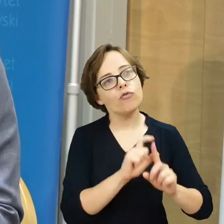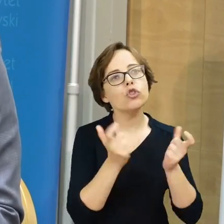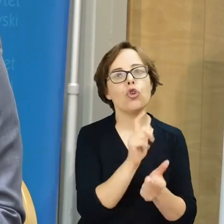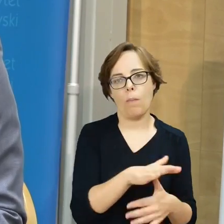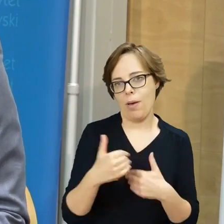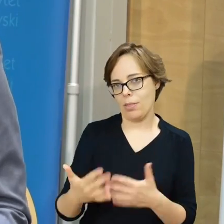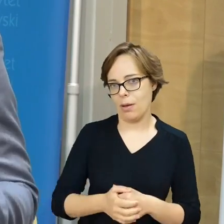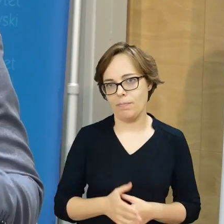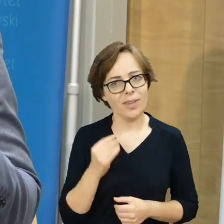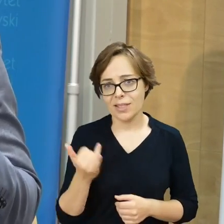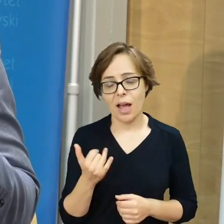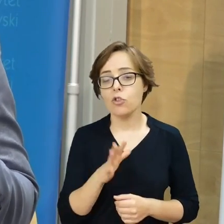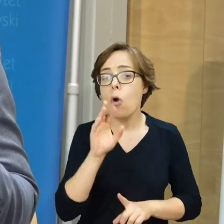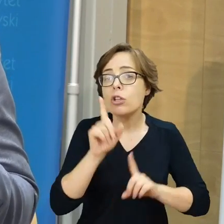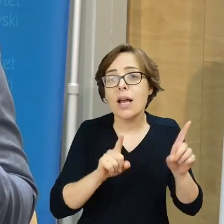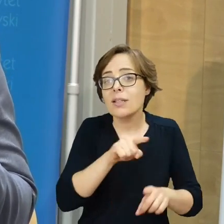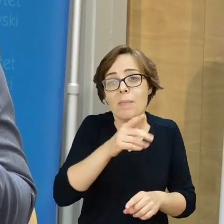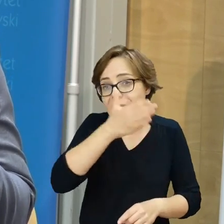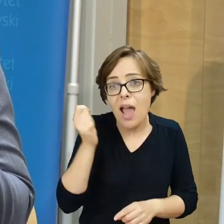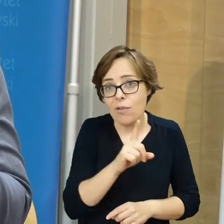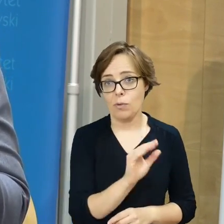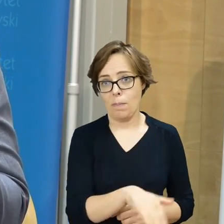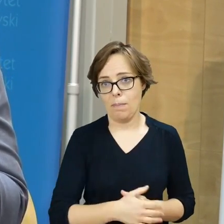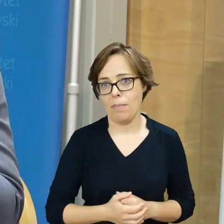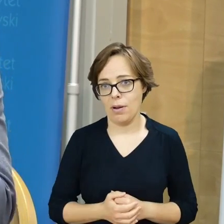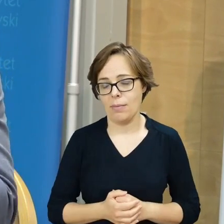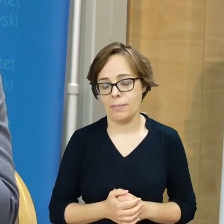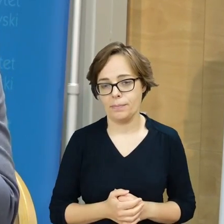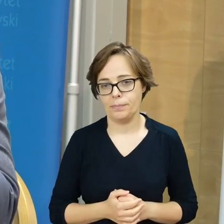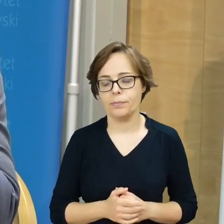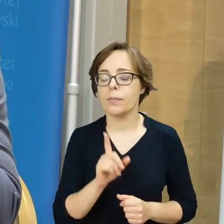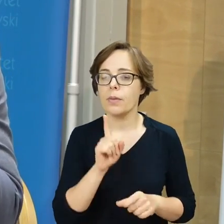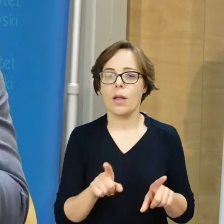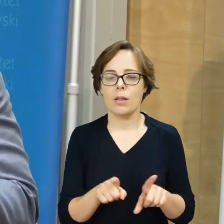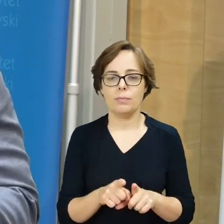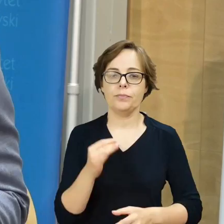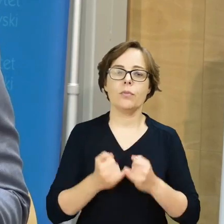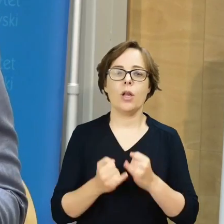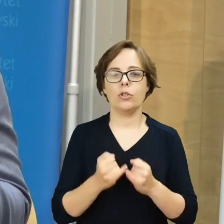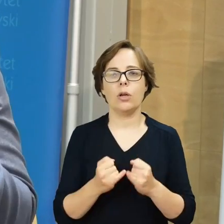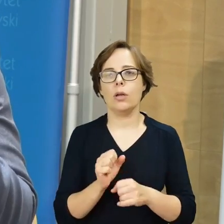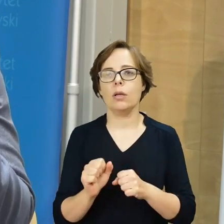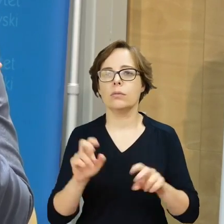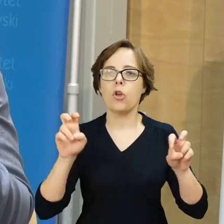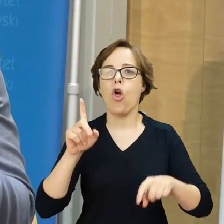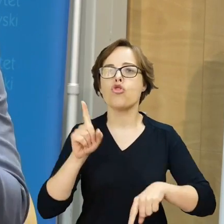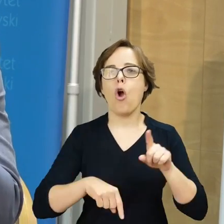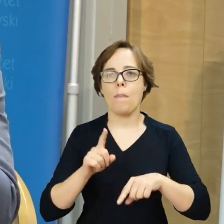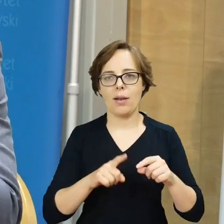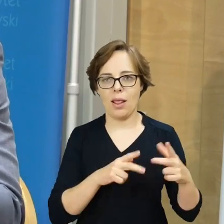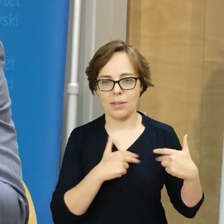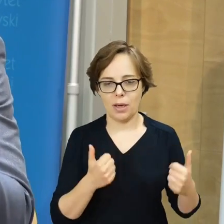prostu on sobie nawet nie uświadamia. A to jest element też podmiotowy, bo tu o ile my mamy normalną tak zwaną w cudzysłowie administrację, czyli organy